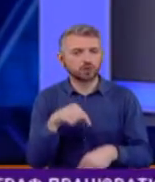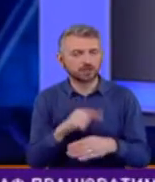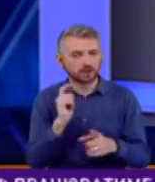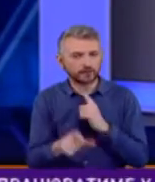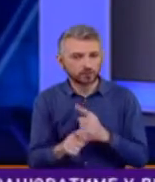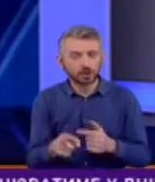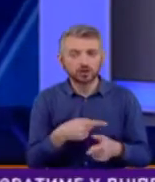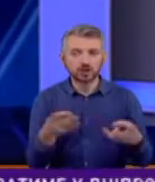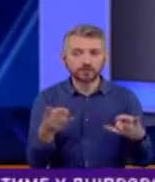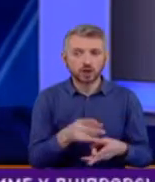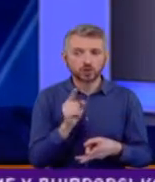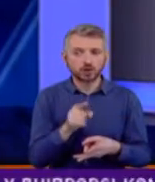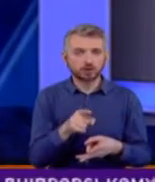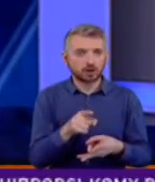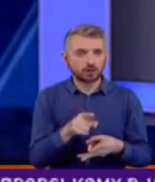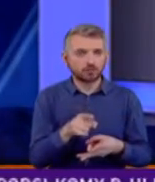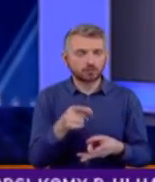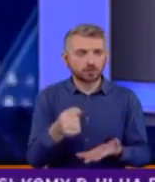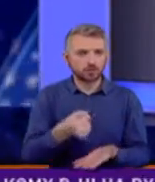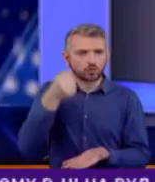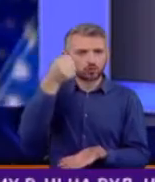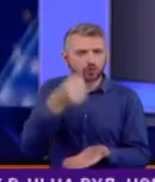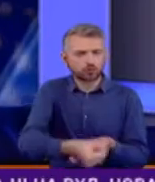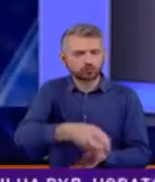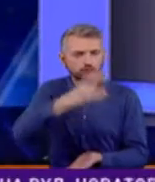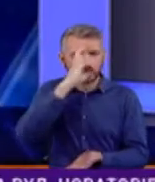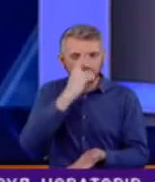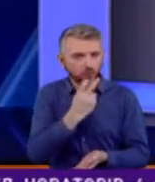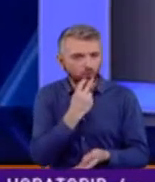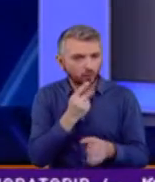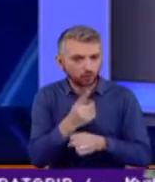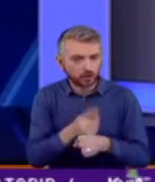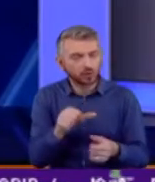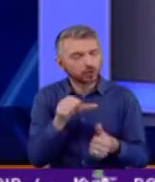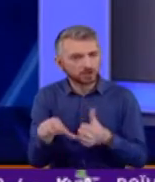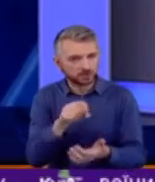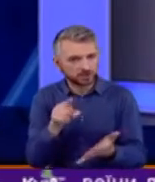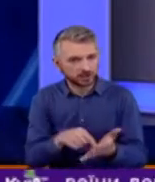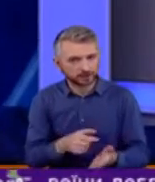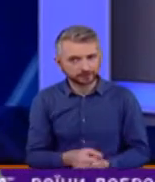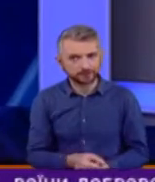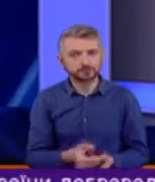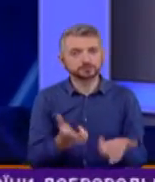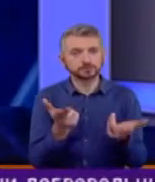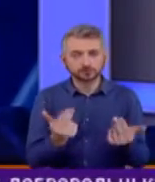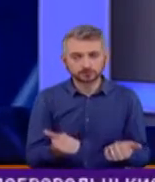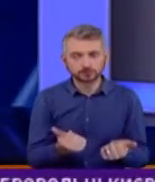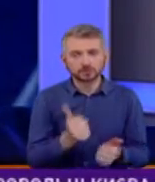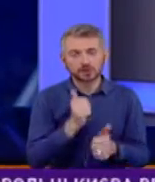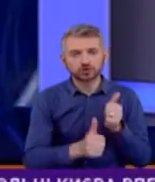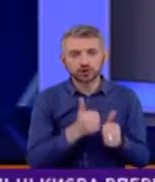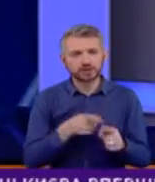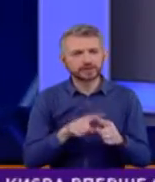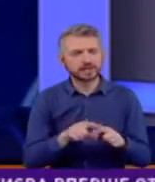Чи варто там коронувати коміка – це окреме питання. Так, почасти це